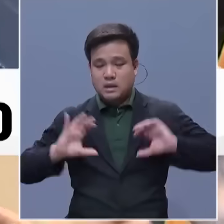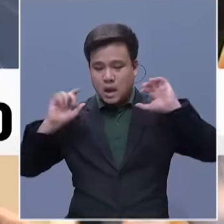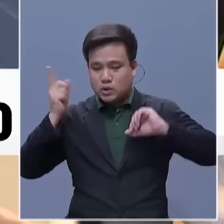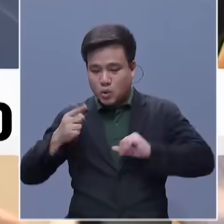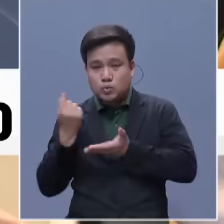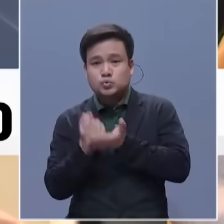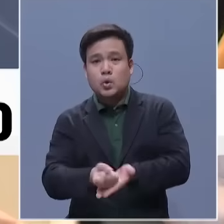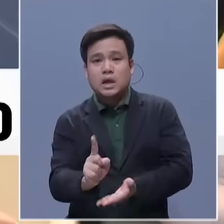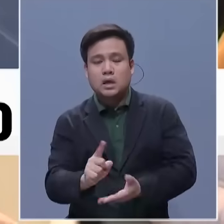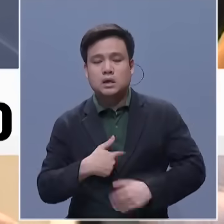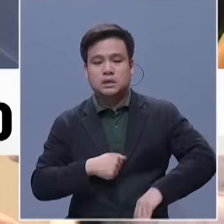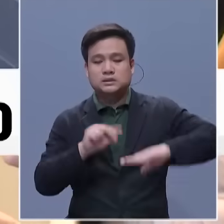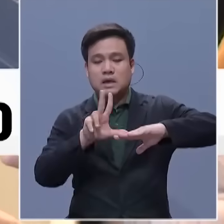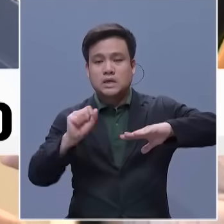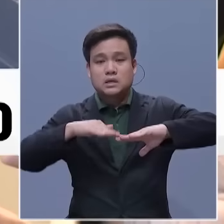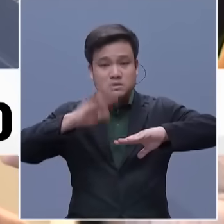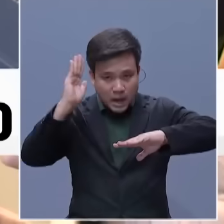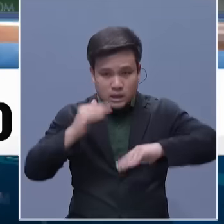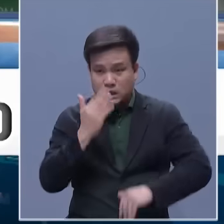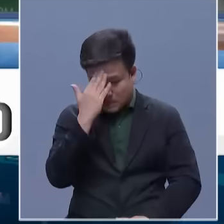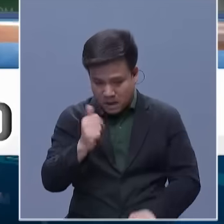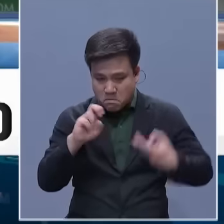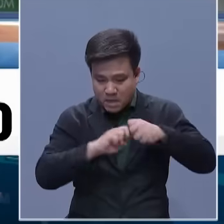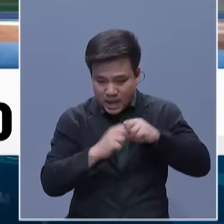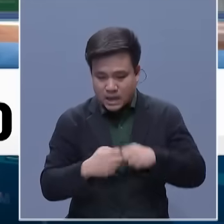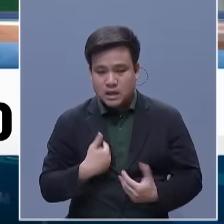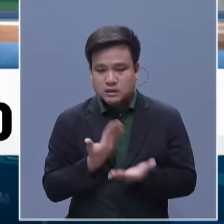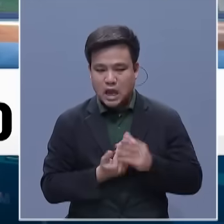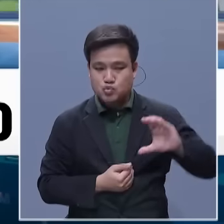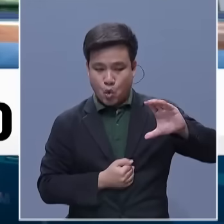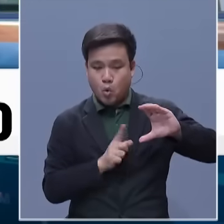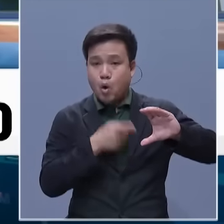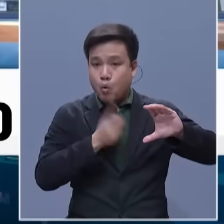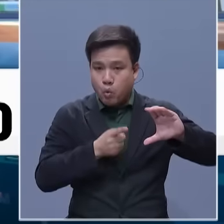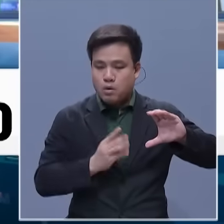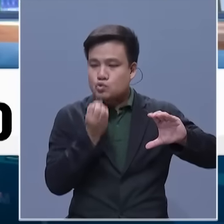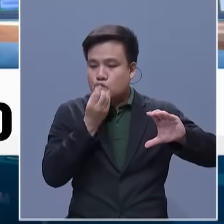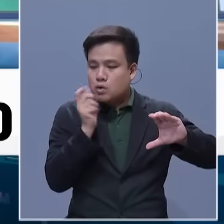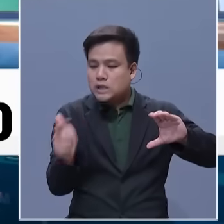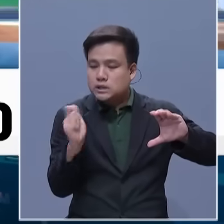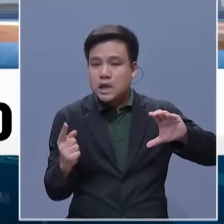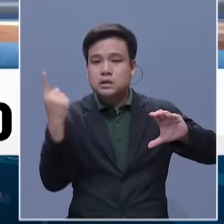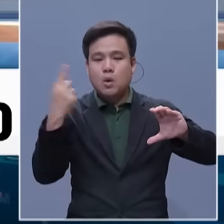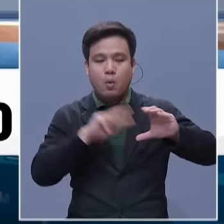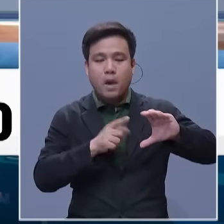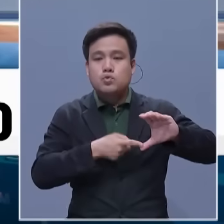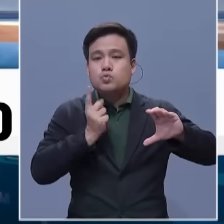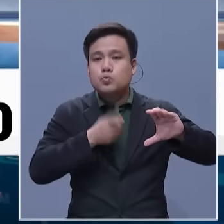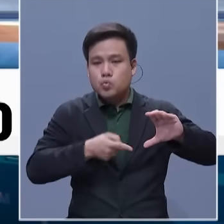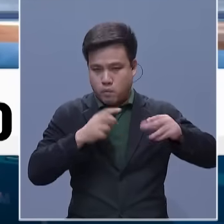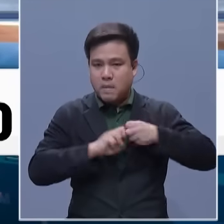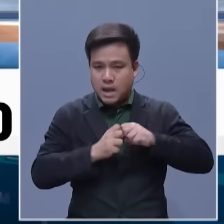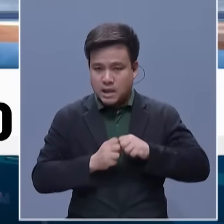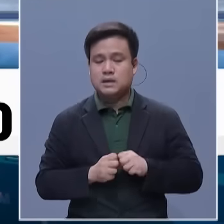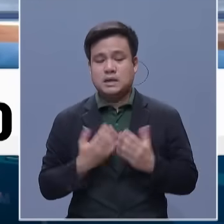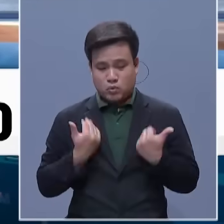ปัญหาจ่ายแค่ดอกเบี้ยทำให้เงินต้นเนี่ยไม่ลดนะครับดังนั้นมาตรการพรรคหนี้ควรจะมีการขยายเงื่อนไขให้ครอบคลุม